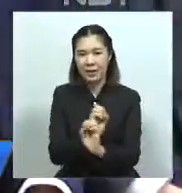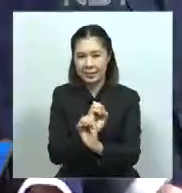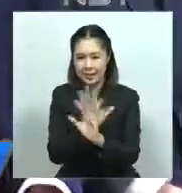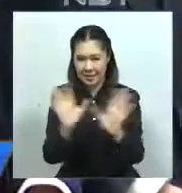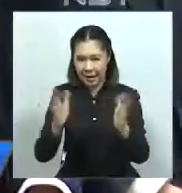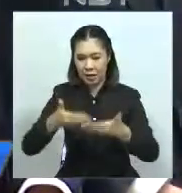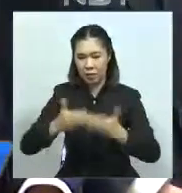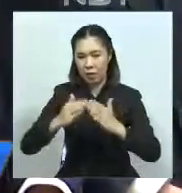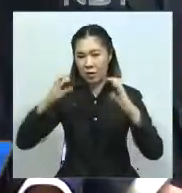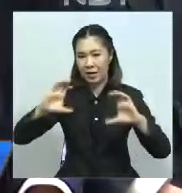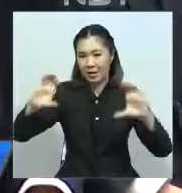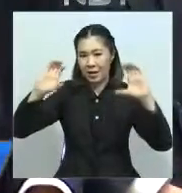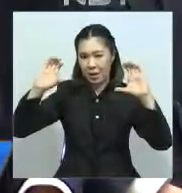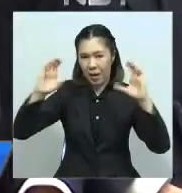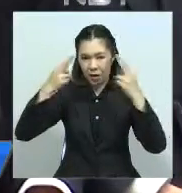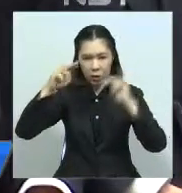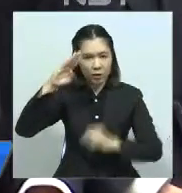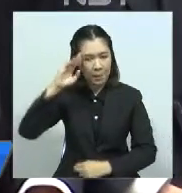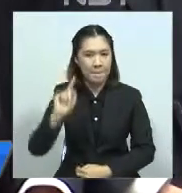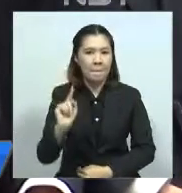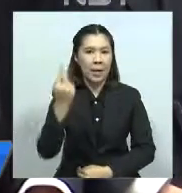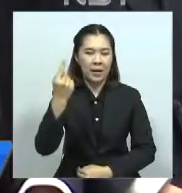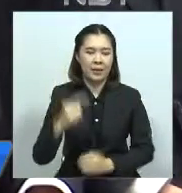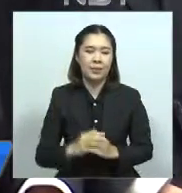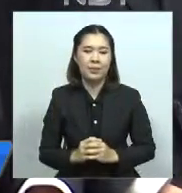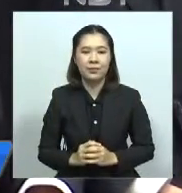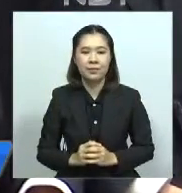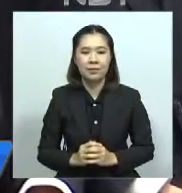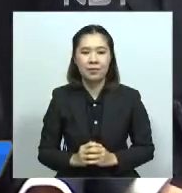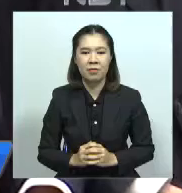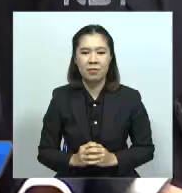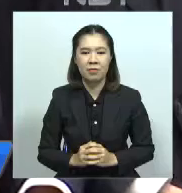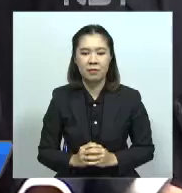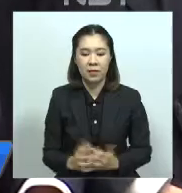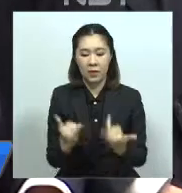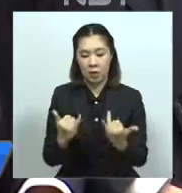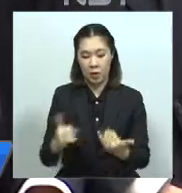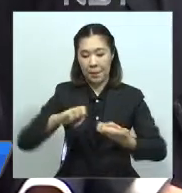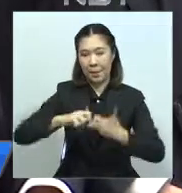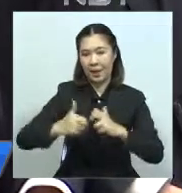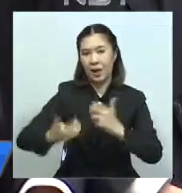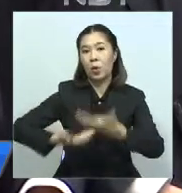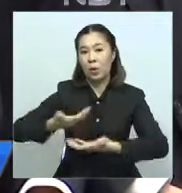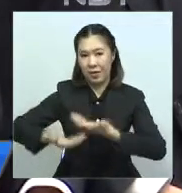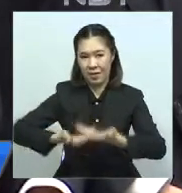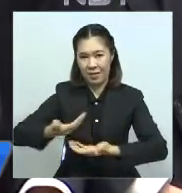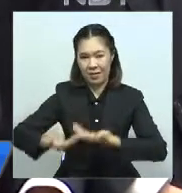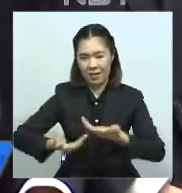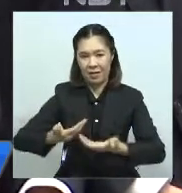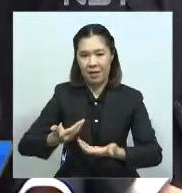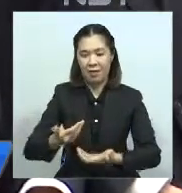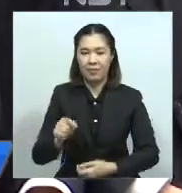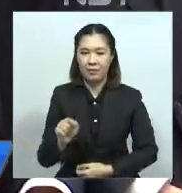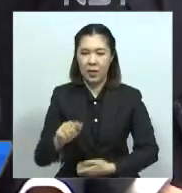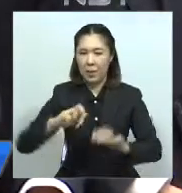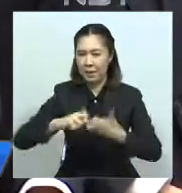บาลใหม่จากนายกรัฐมนตรีท่านใหม่แล้ววันนี้นะครับสงครามการค้า ที่กำลังจะเป็น